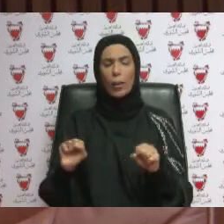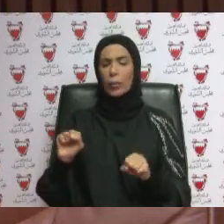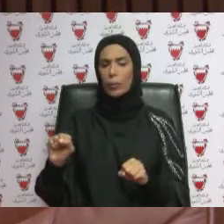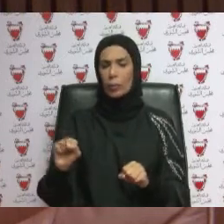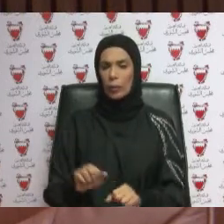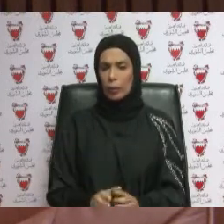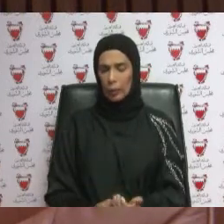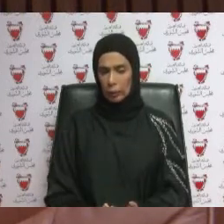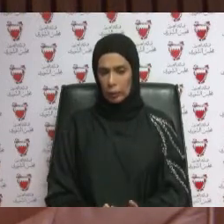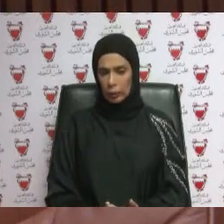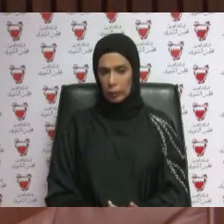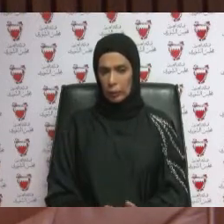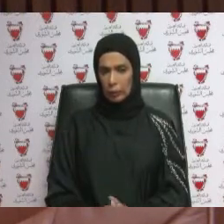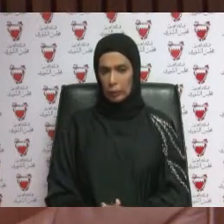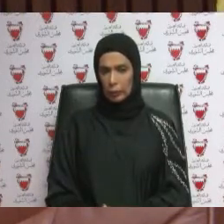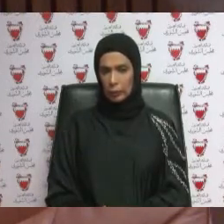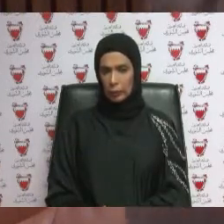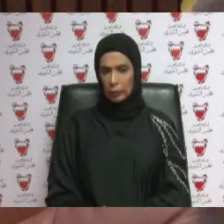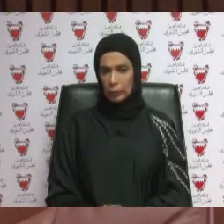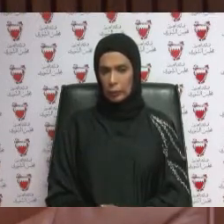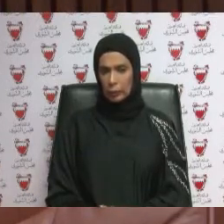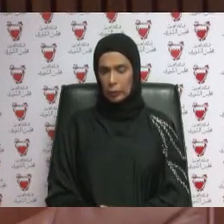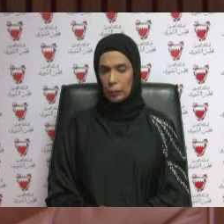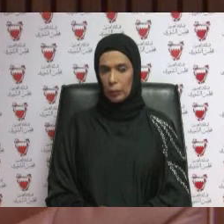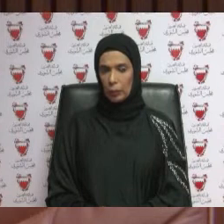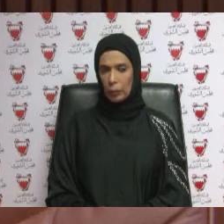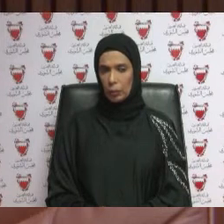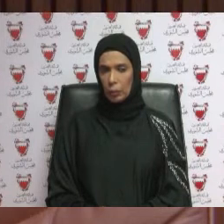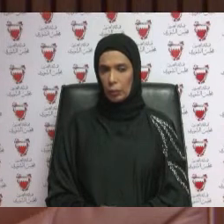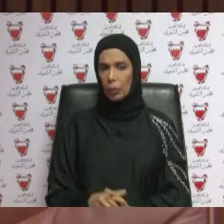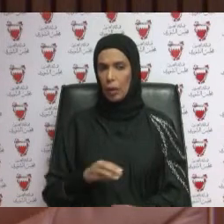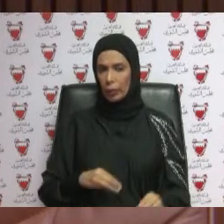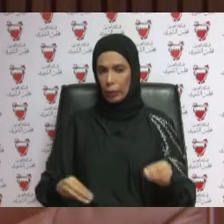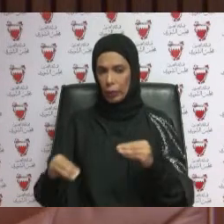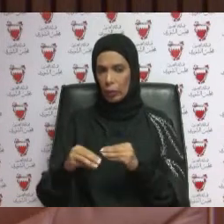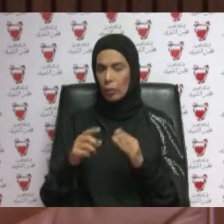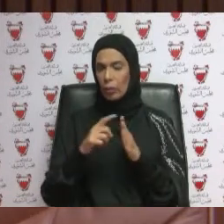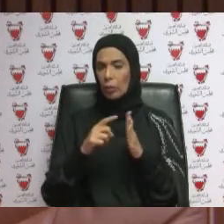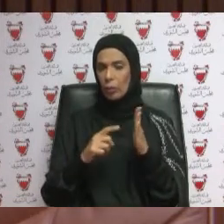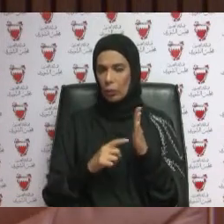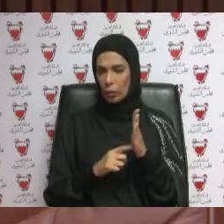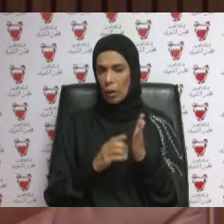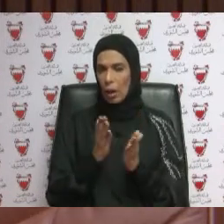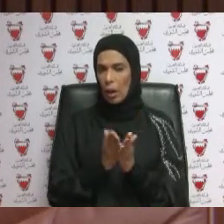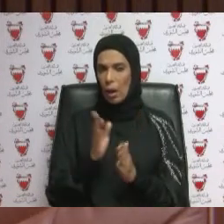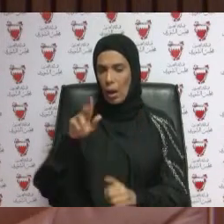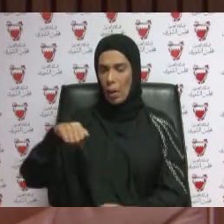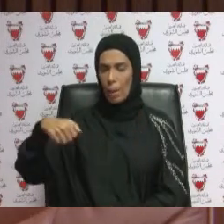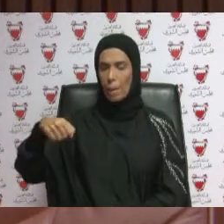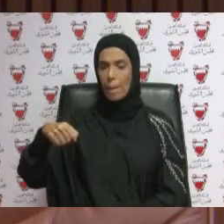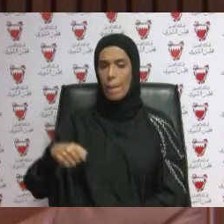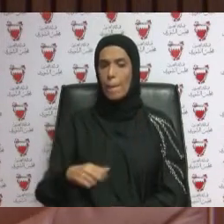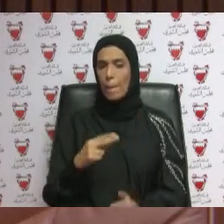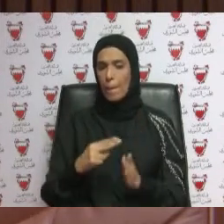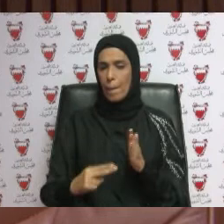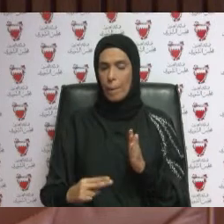غير من الاستخدامات. طبعا أنتم في السلطة التشريعية أجريتم تعديل على هذا القانون، أصبح من حق الوزير من خلال قرار